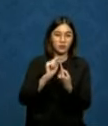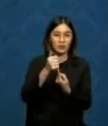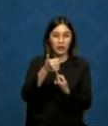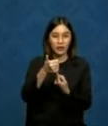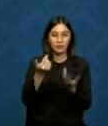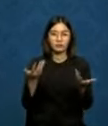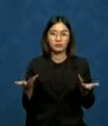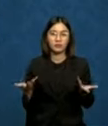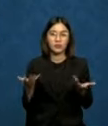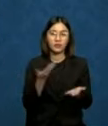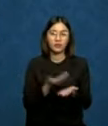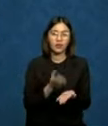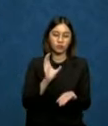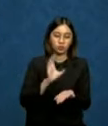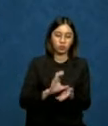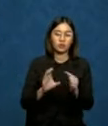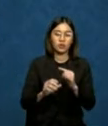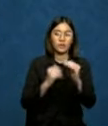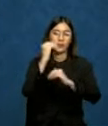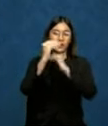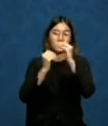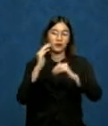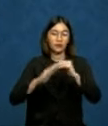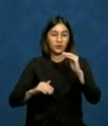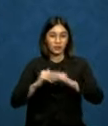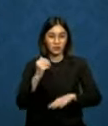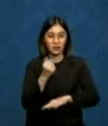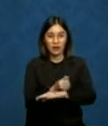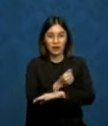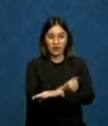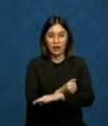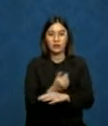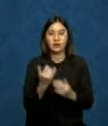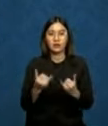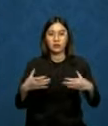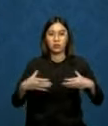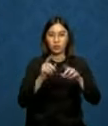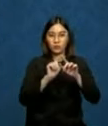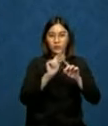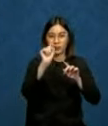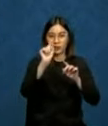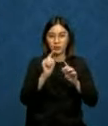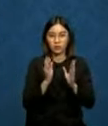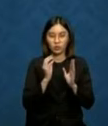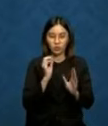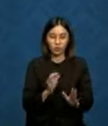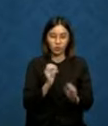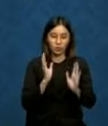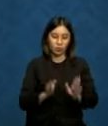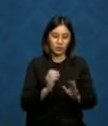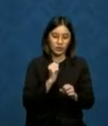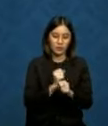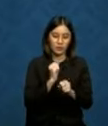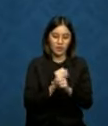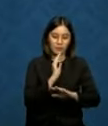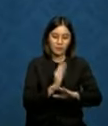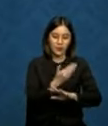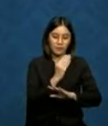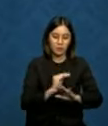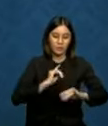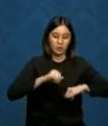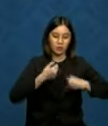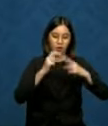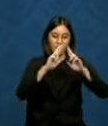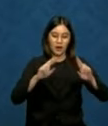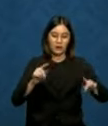ถึงเงินกองทุนเพื่อพัฒนาฝีมือแรงงานนี้กลุ่มแรกเป็นกลุ่มผู้ประกอบกิจการซึ่ง